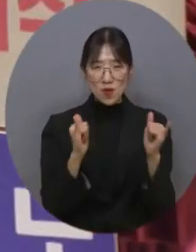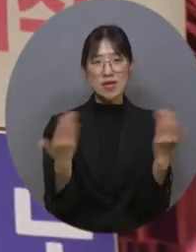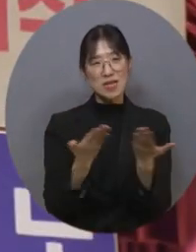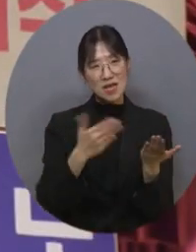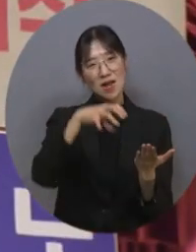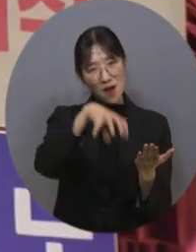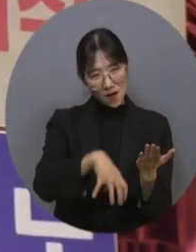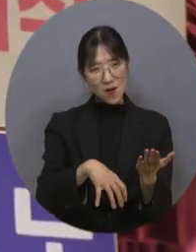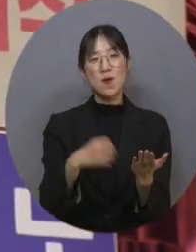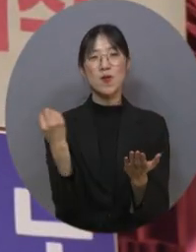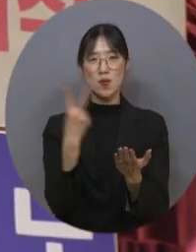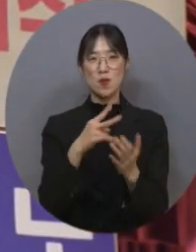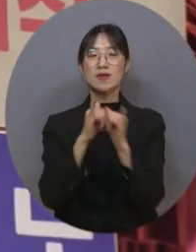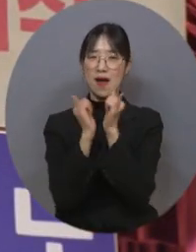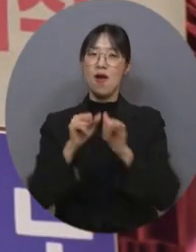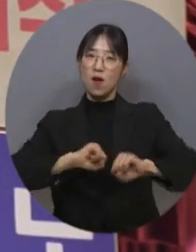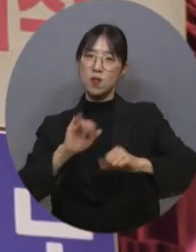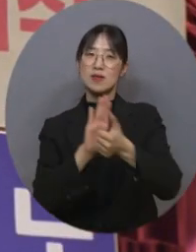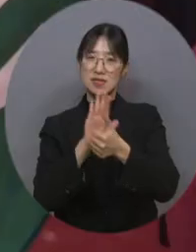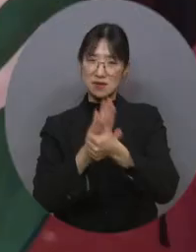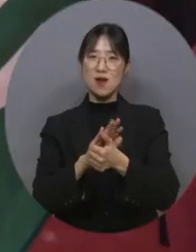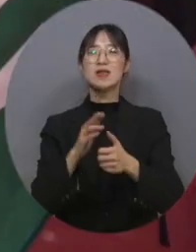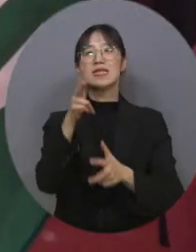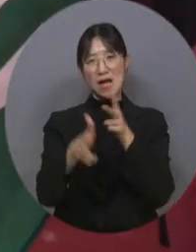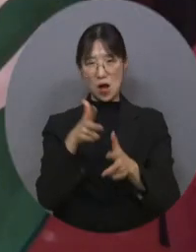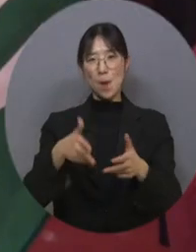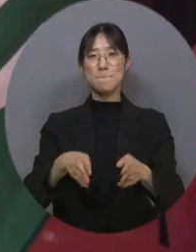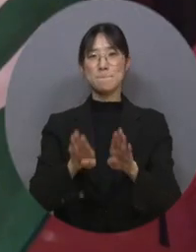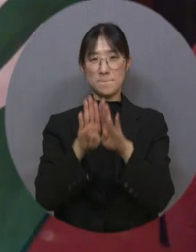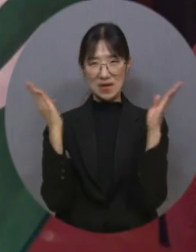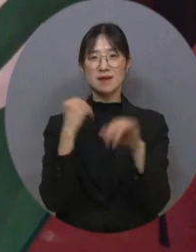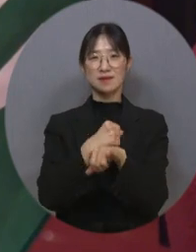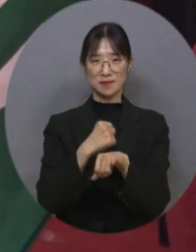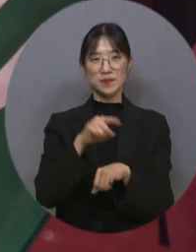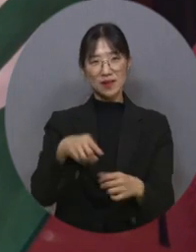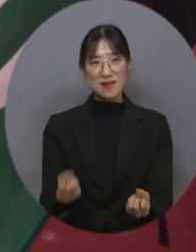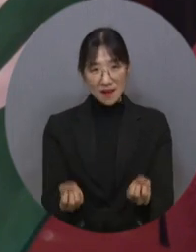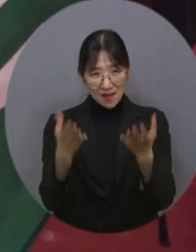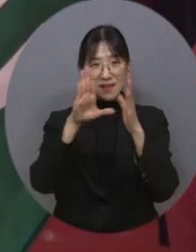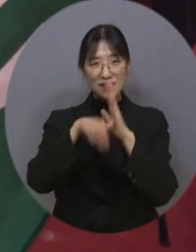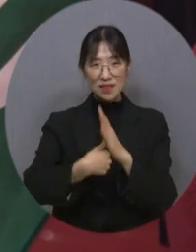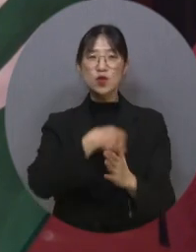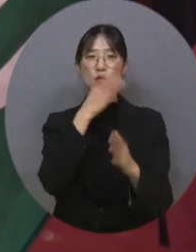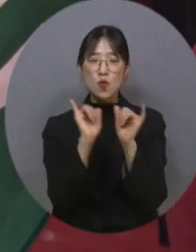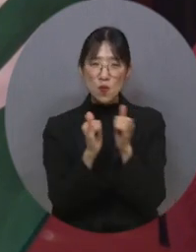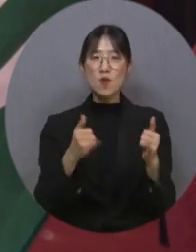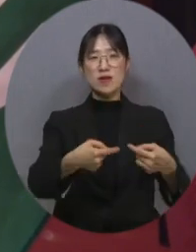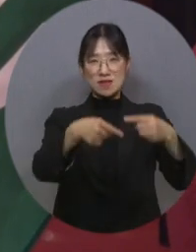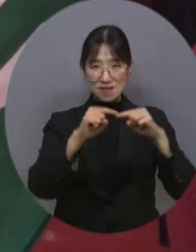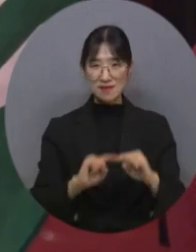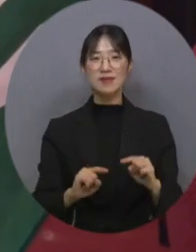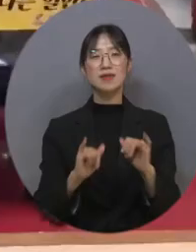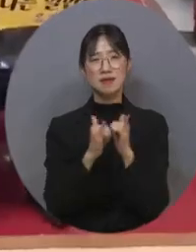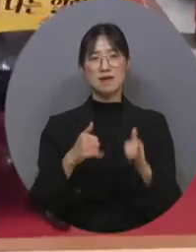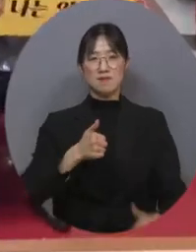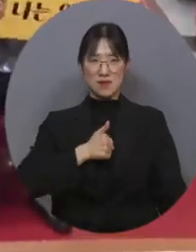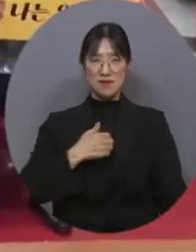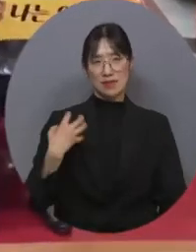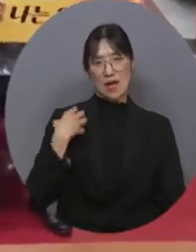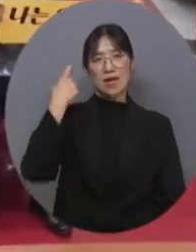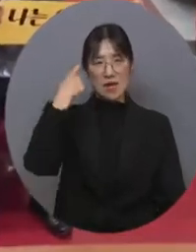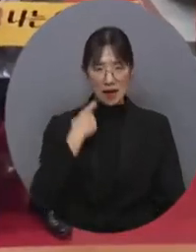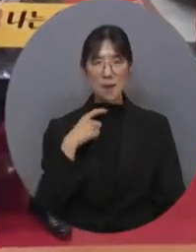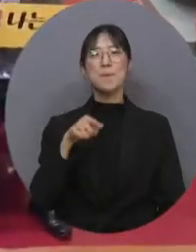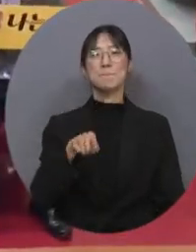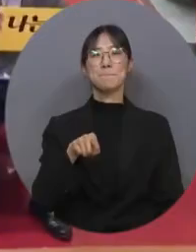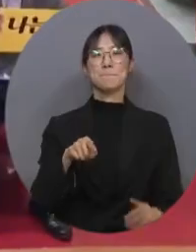사회활동 지원사업 발대식을 개최했습니다. 이날 행사에서는 노인 일자리 참여자의 자긍심과 책임감 고취를 위해 나는